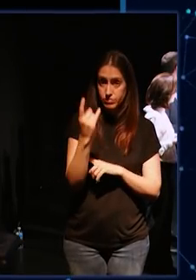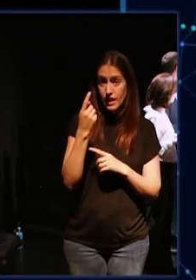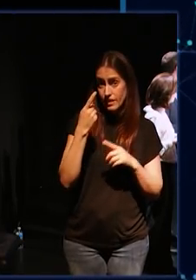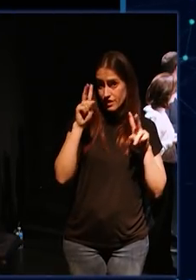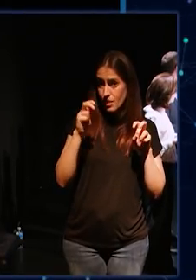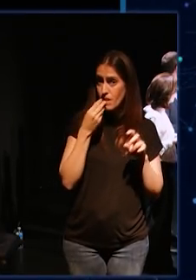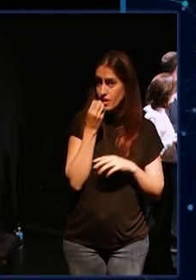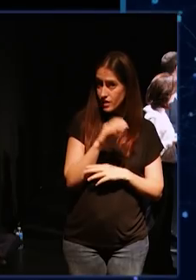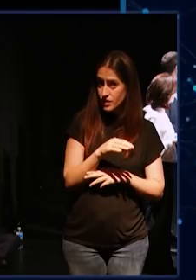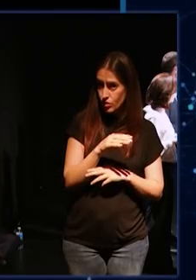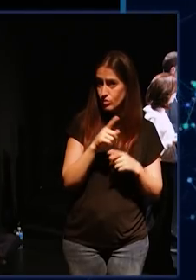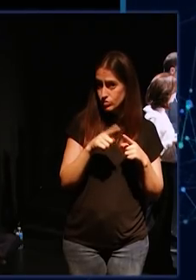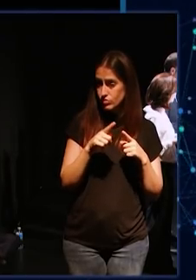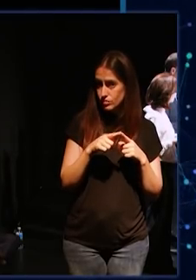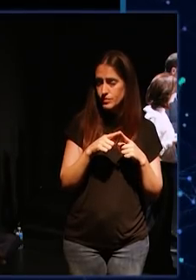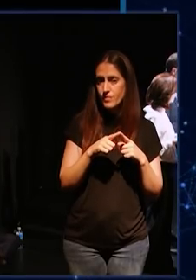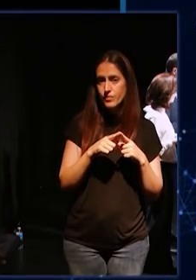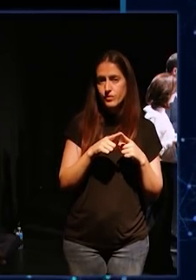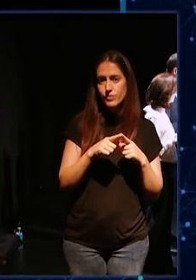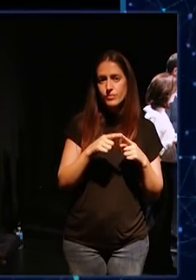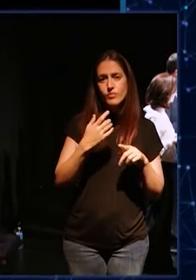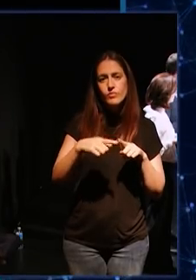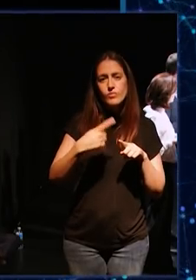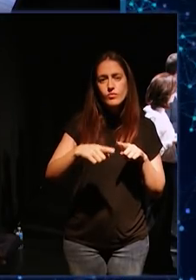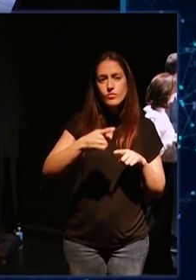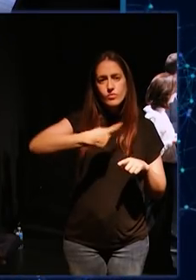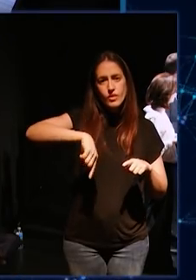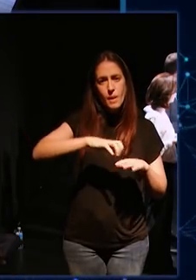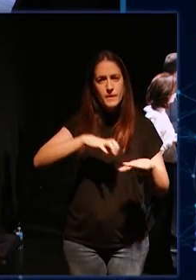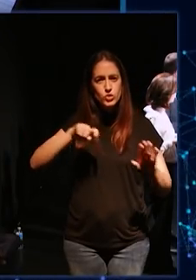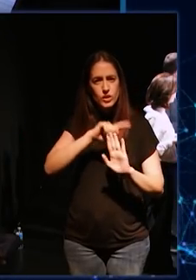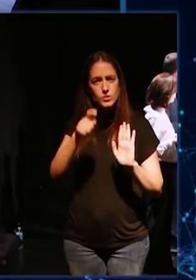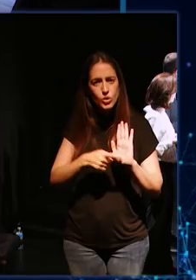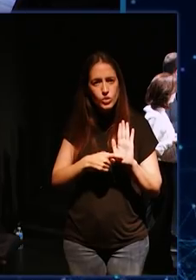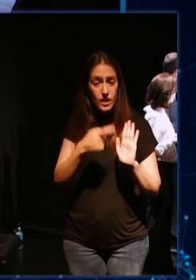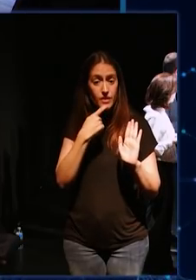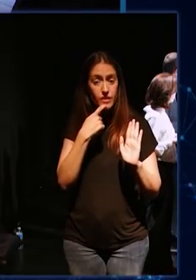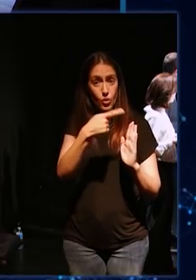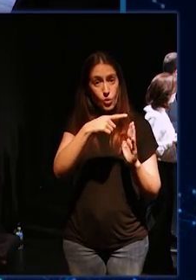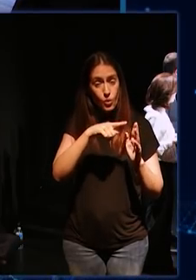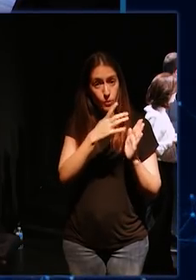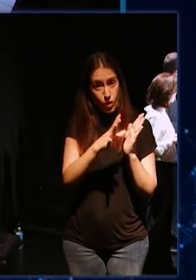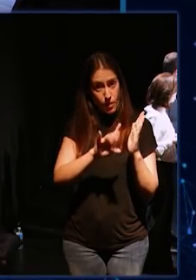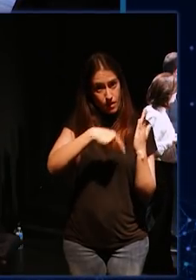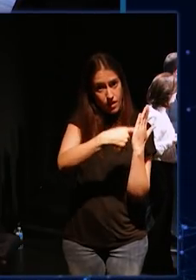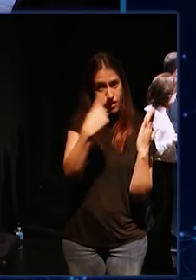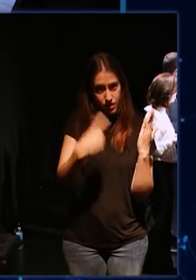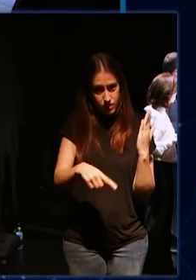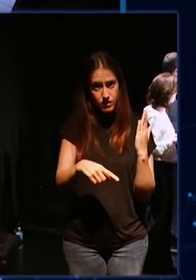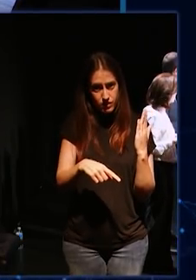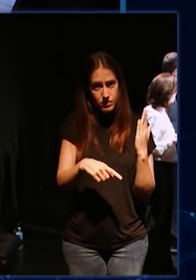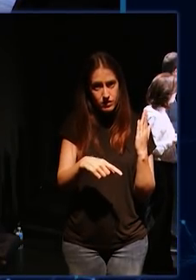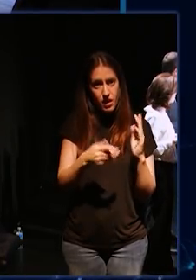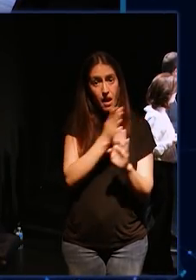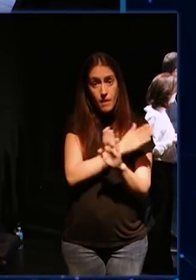que crec que si tenien majoria absoluta i justament en el programa porten ara propostes que parlen d'entorn a això, no sé perquè abans